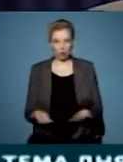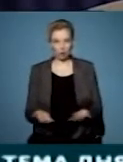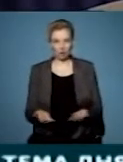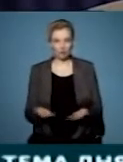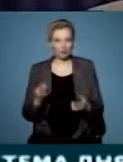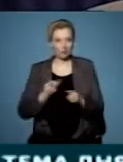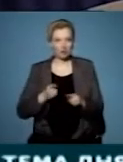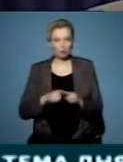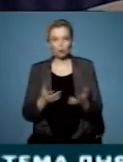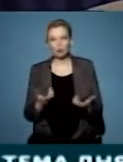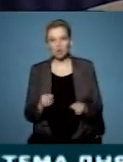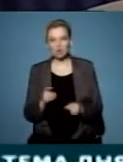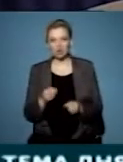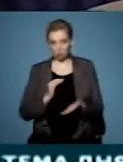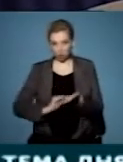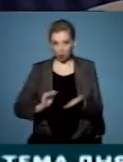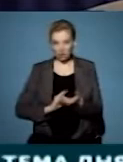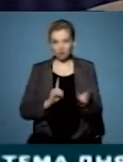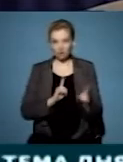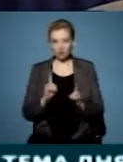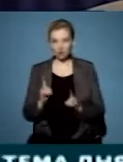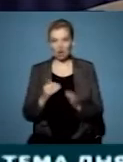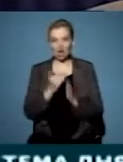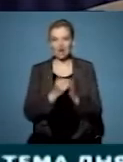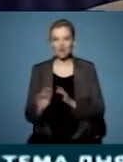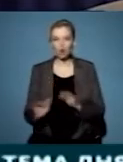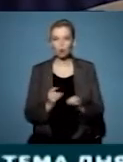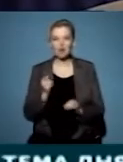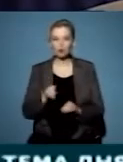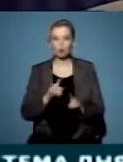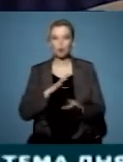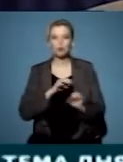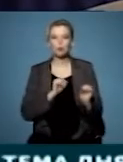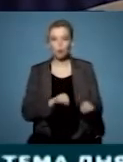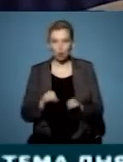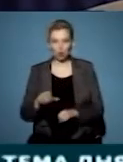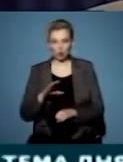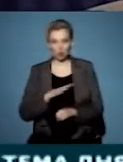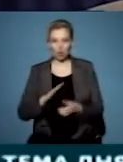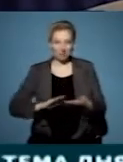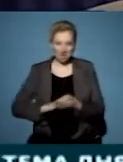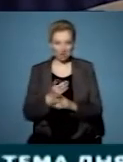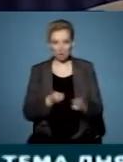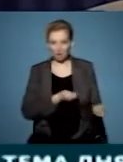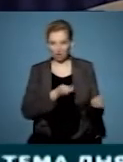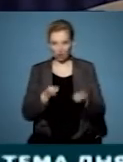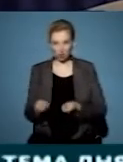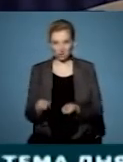Тому десь і прописувалося графік руху для того, щоб можна було якісно